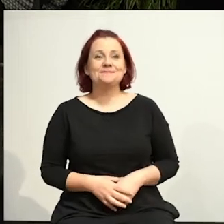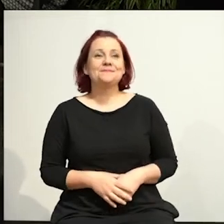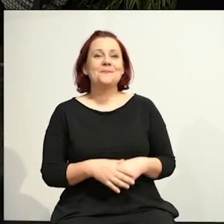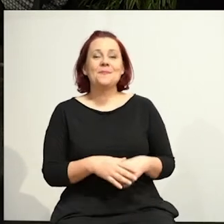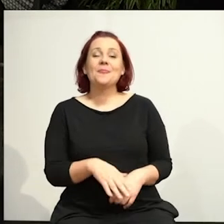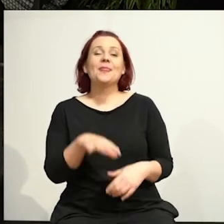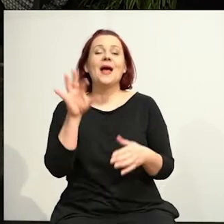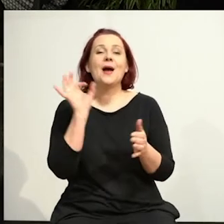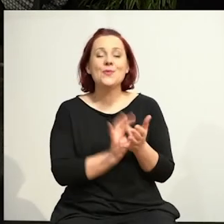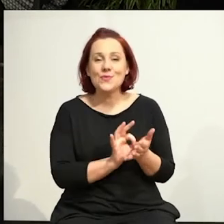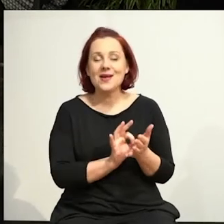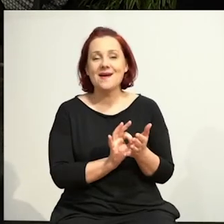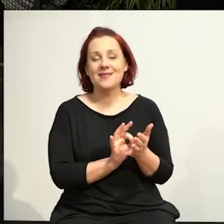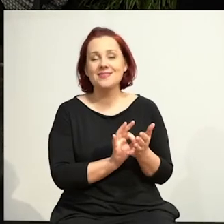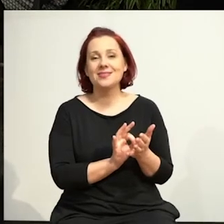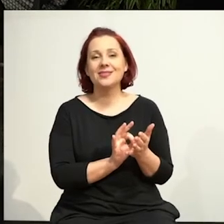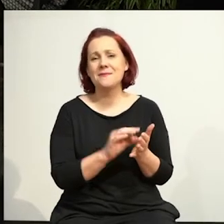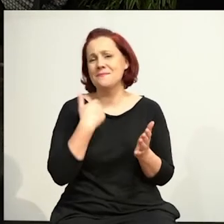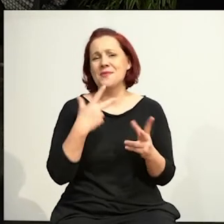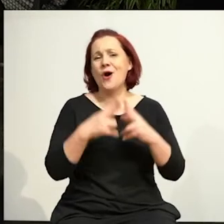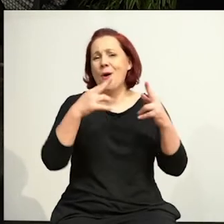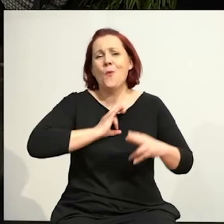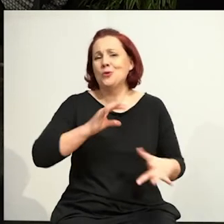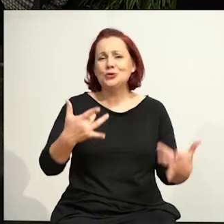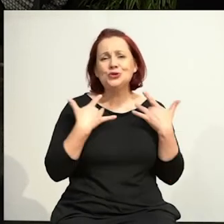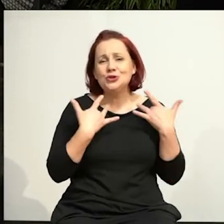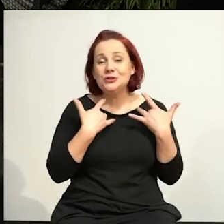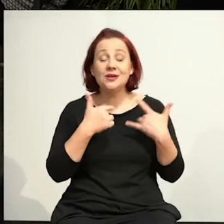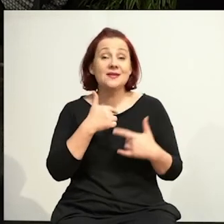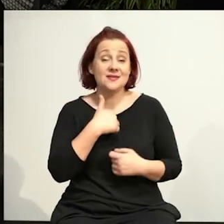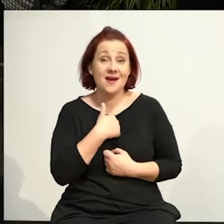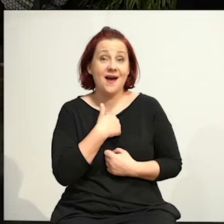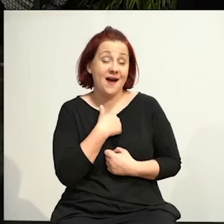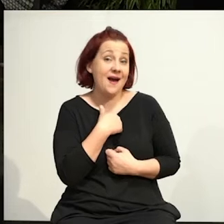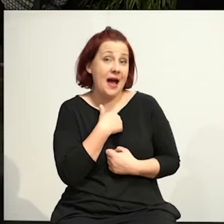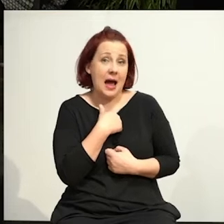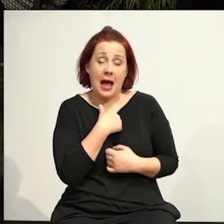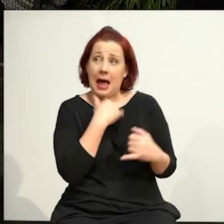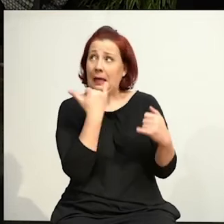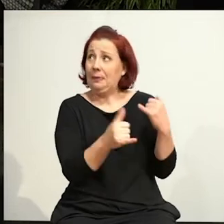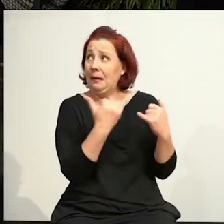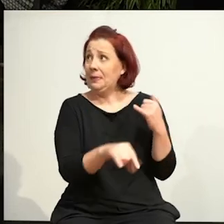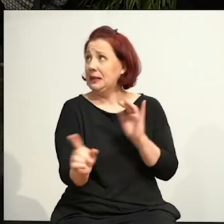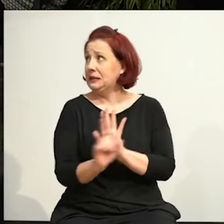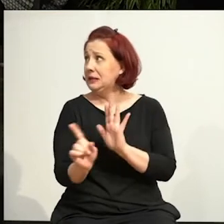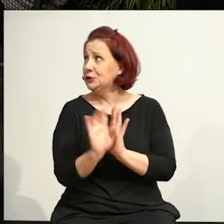ponieważ był pewien okres w moim życiu, kiedy dość intensywnie nie uczęszczałem do